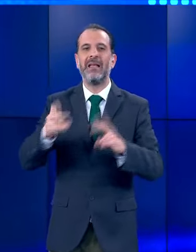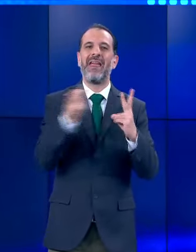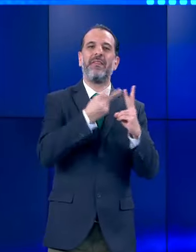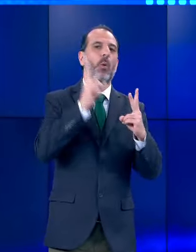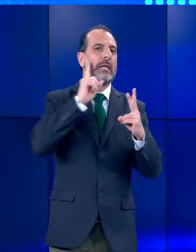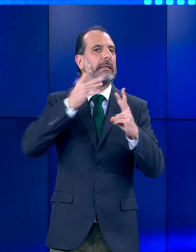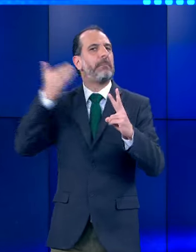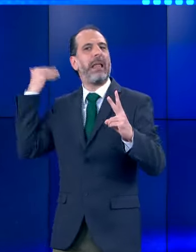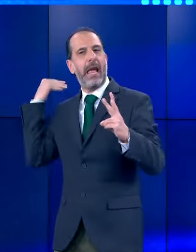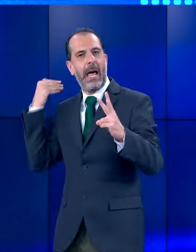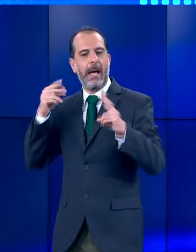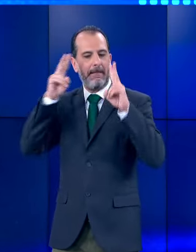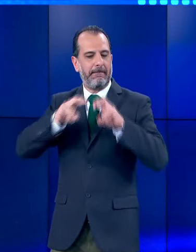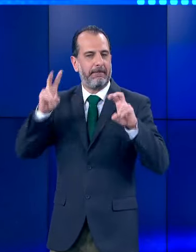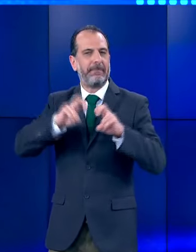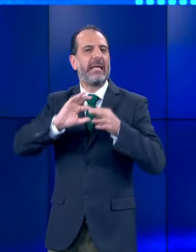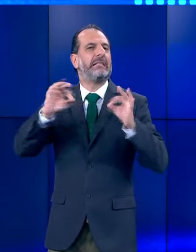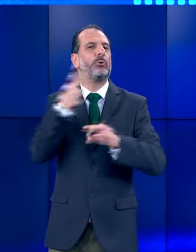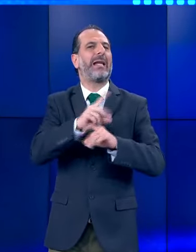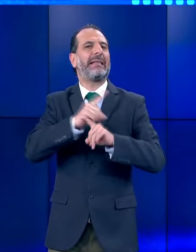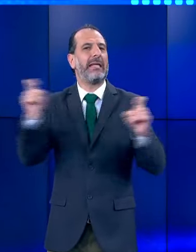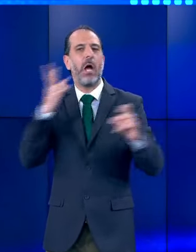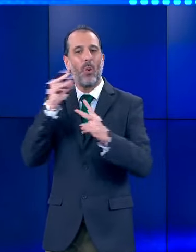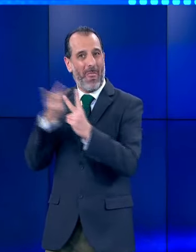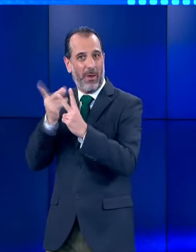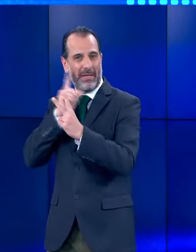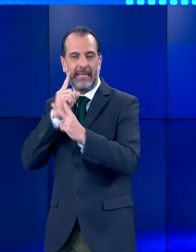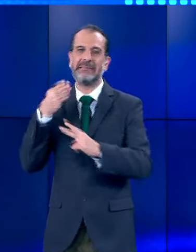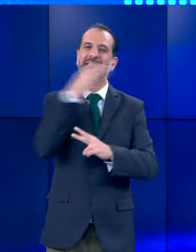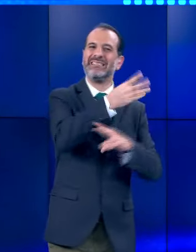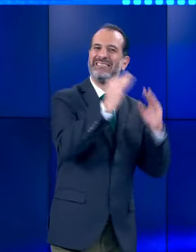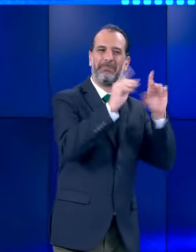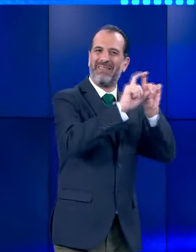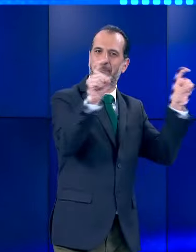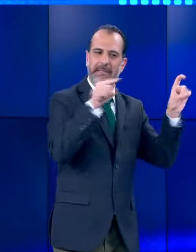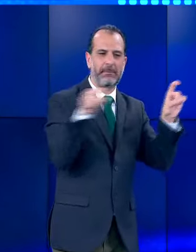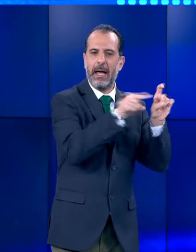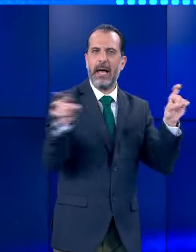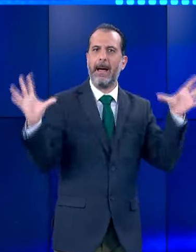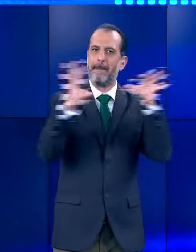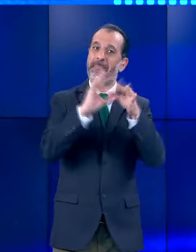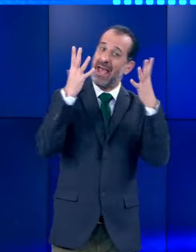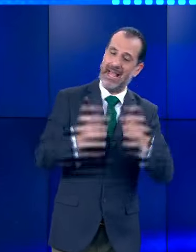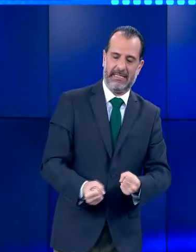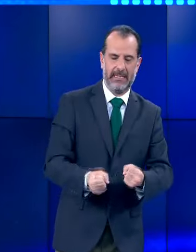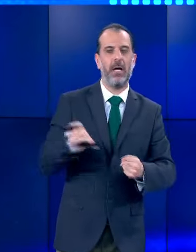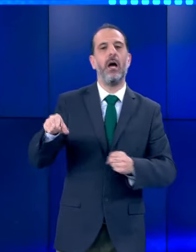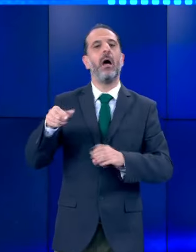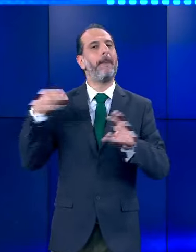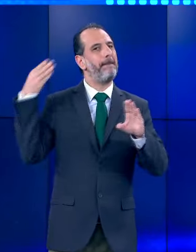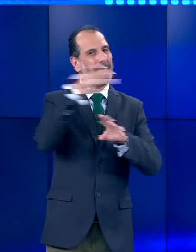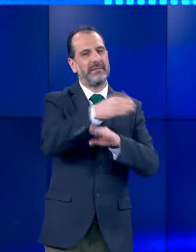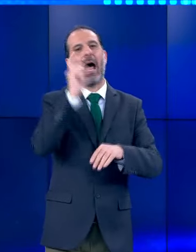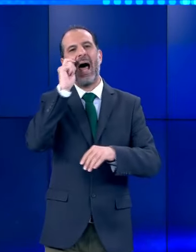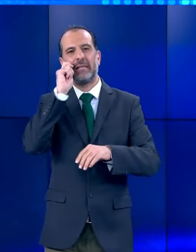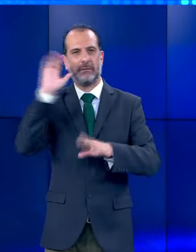γυναικών, που συνδέονται με το σπίτι και είναι γνωστές στις αρχές. Οι αστυνομικοί αναζητούν επίσης περισσότερα στοιχεία για τον άνδρα που